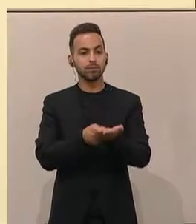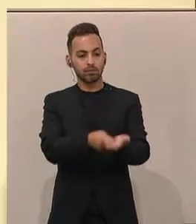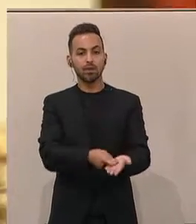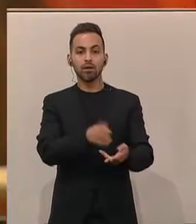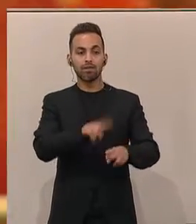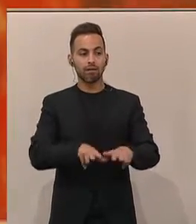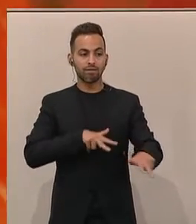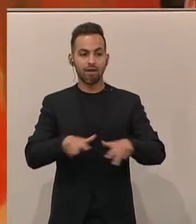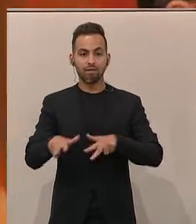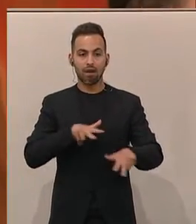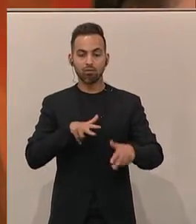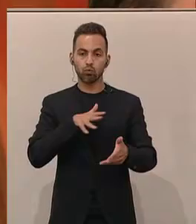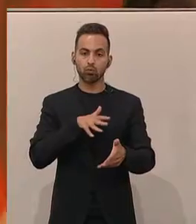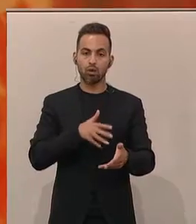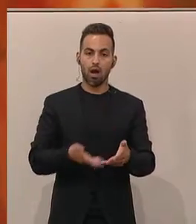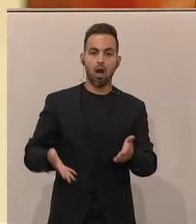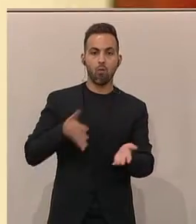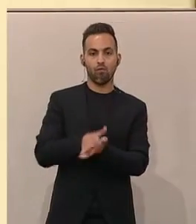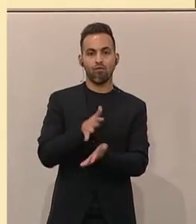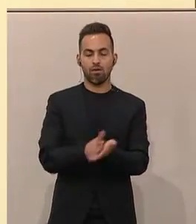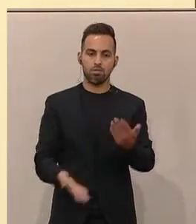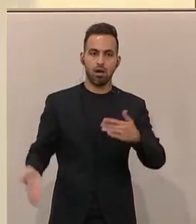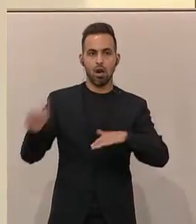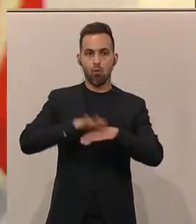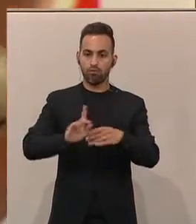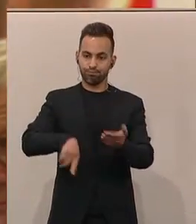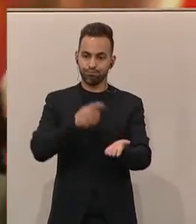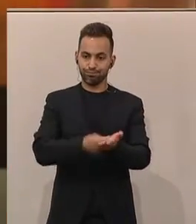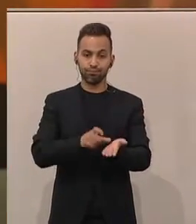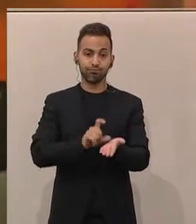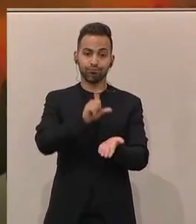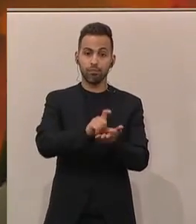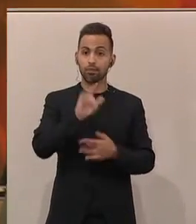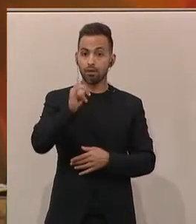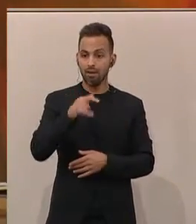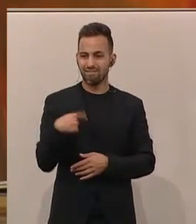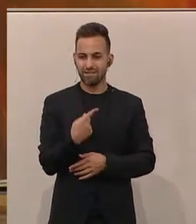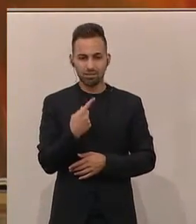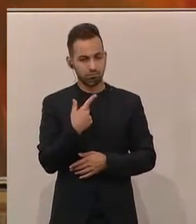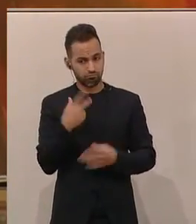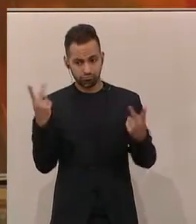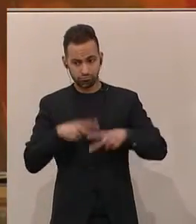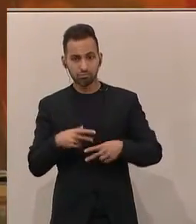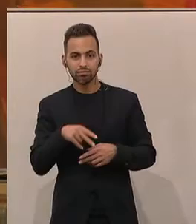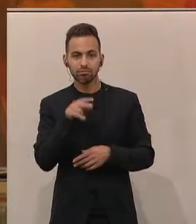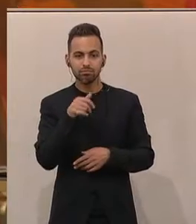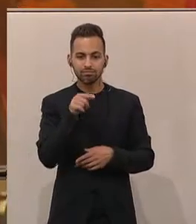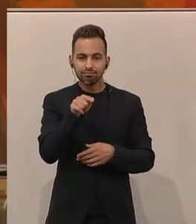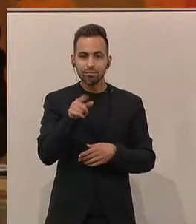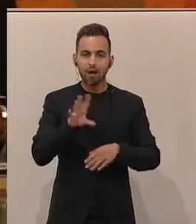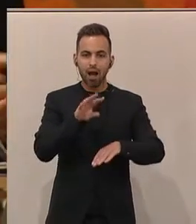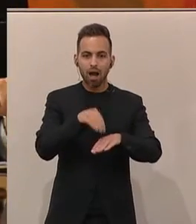zusätzlichen Verwaltungsaufwand. Und ja, wir haben uns darauf verständigt, dass wir diese eine Ziffer, wo es um die Anmeldung geht, von